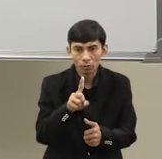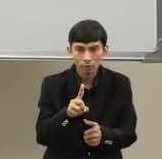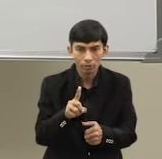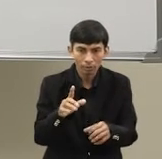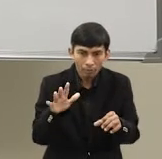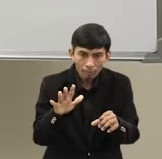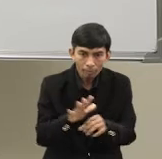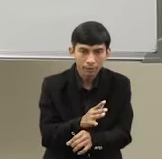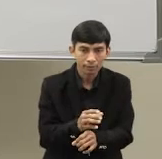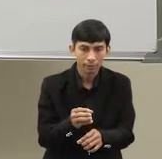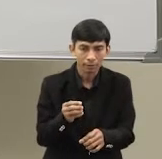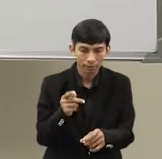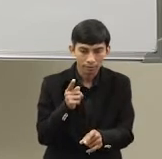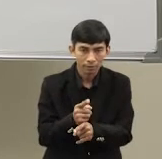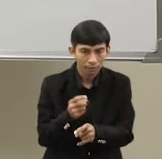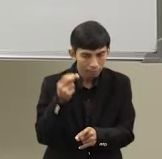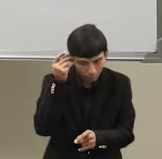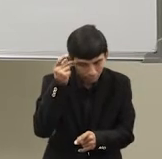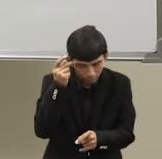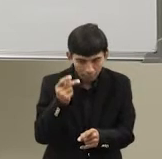khla